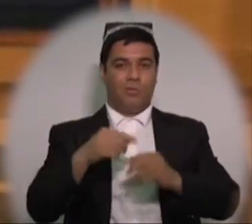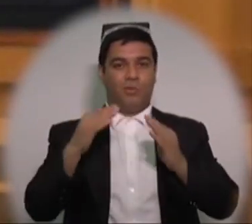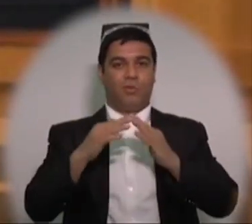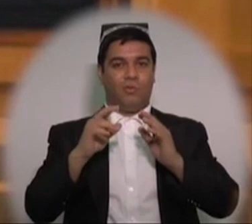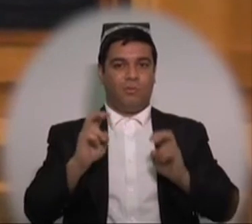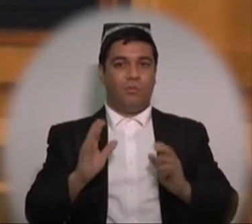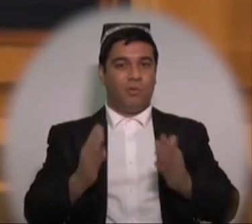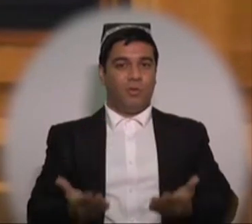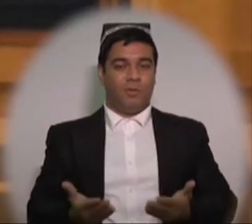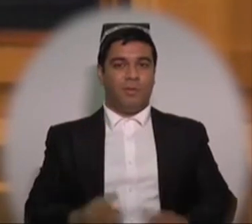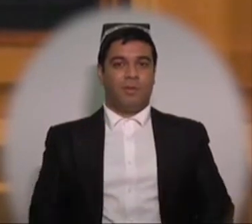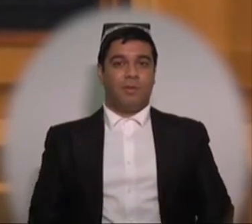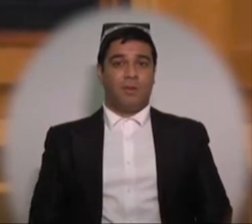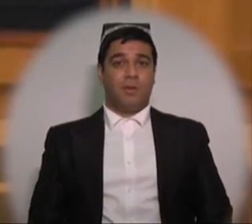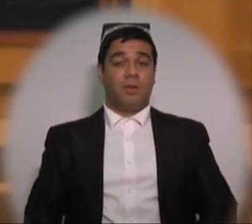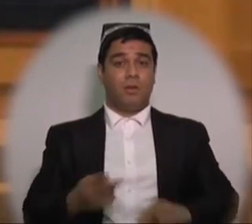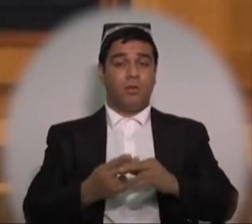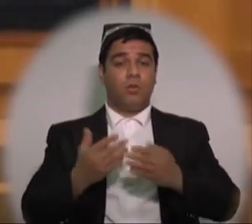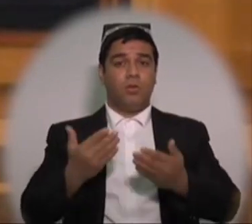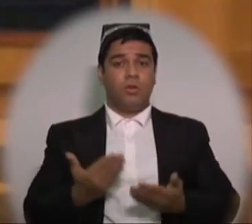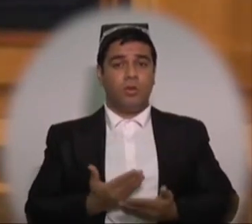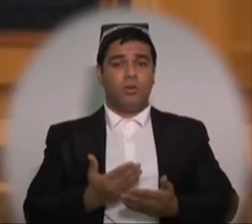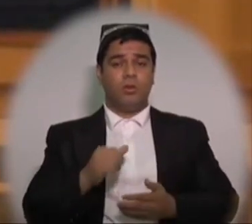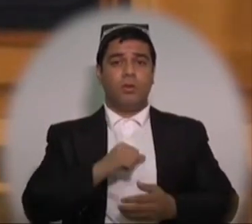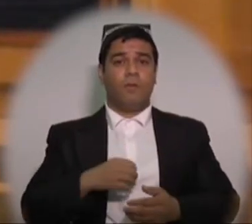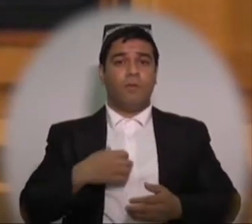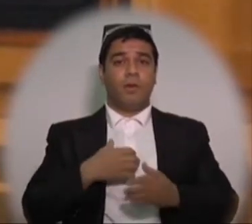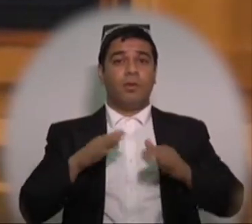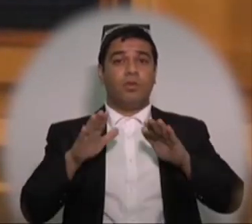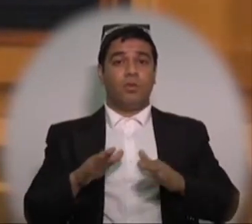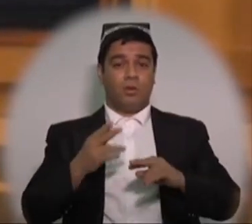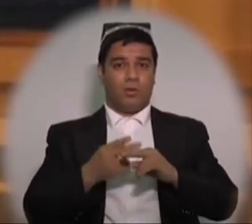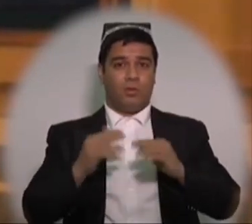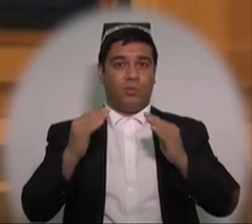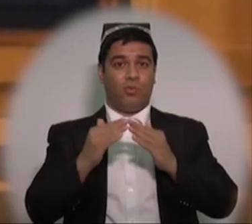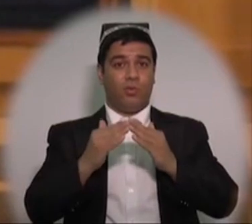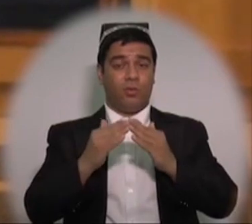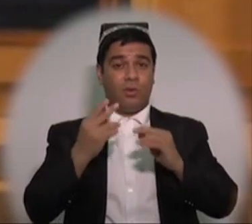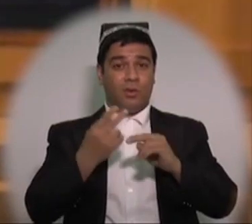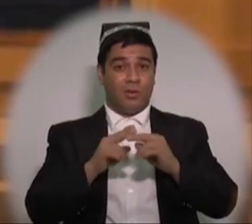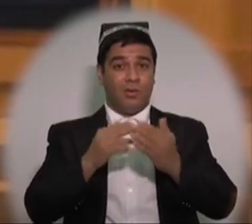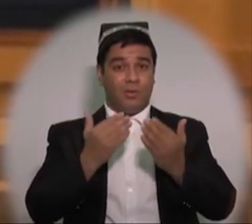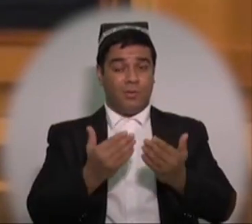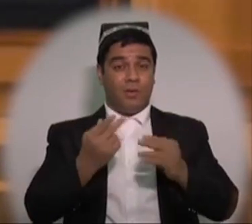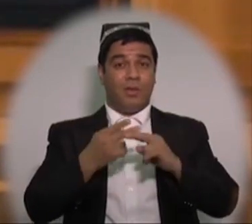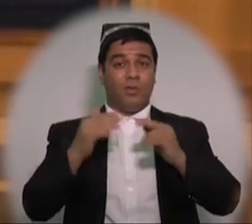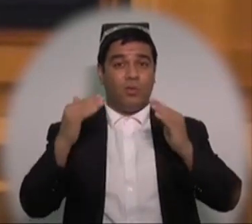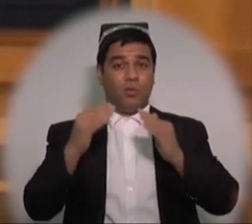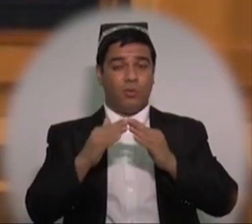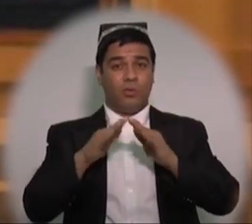bir hojatlarga. Demak, umrni asosiy qismi maskanda o'tgandan keyin